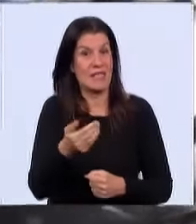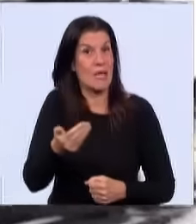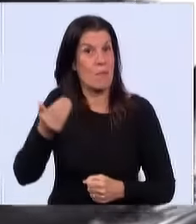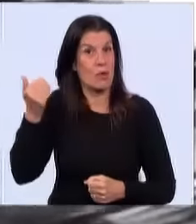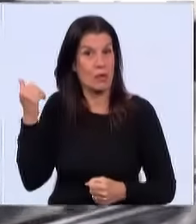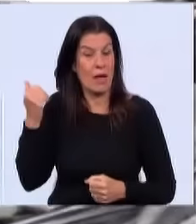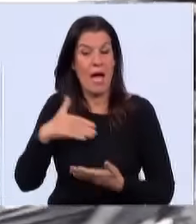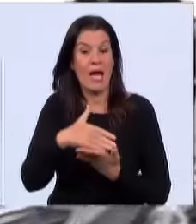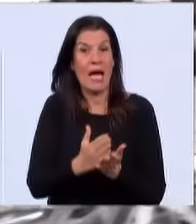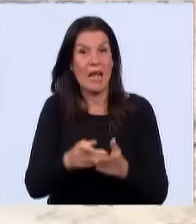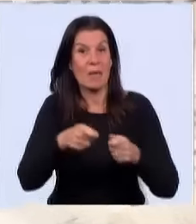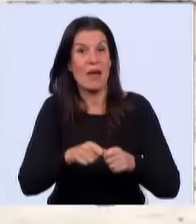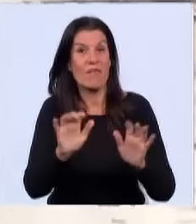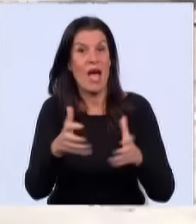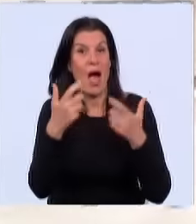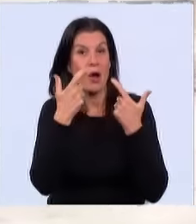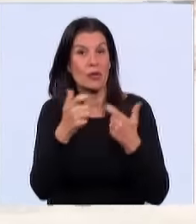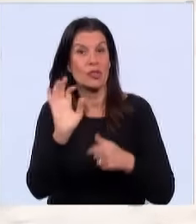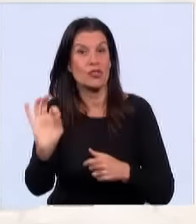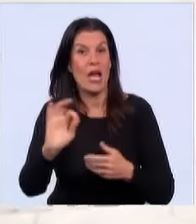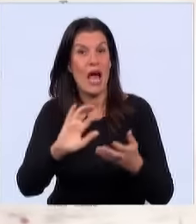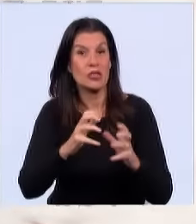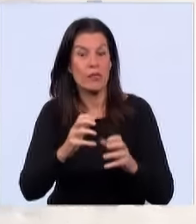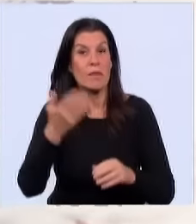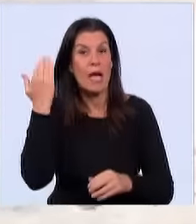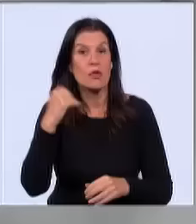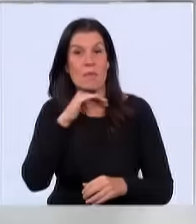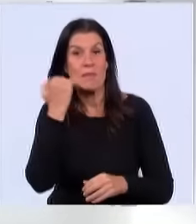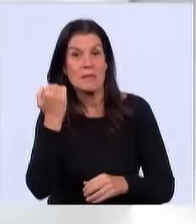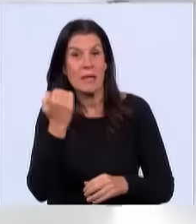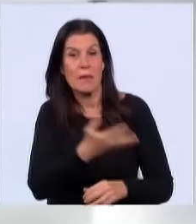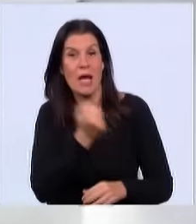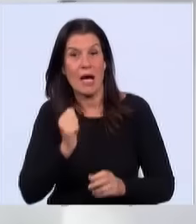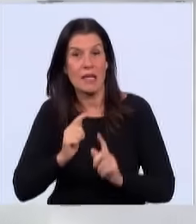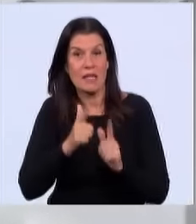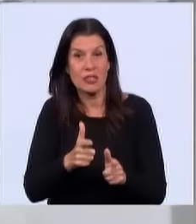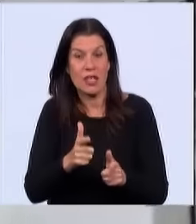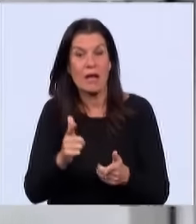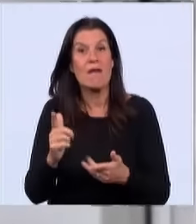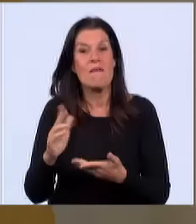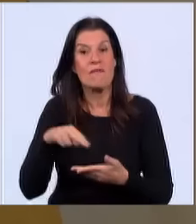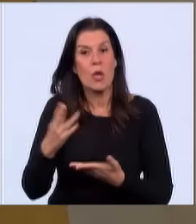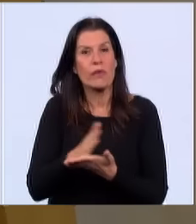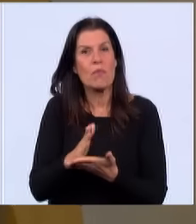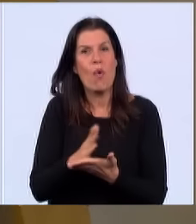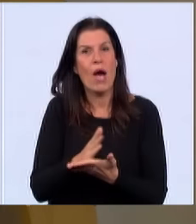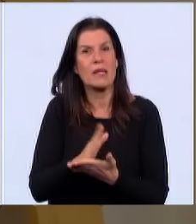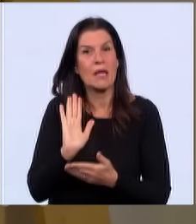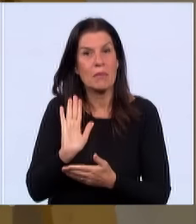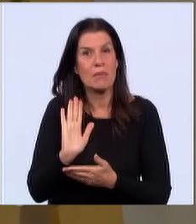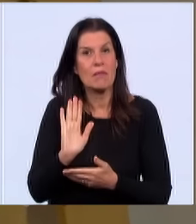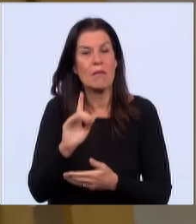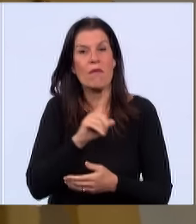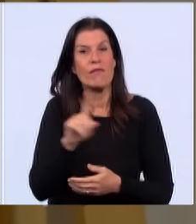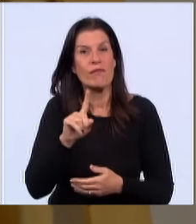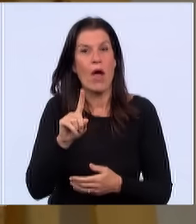ביישובים היו מספיקים להצטייד בנשק ולחכות ליד גדר היישוב, במקום להיתפס עם מיטותיהם. למעשה, כיתת